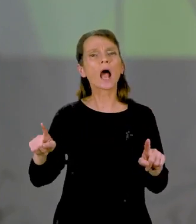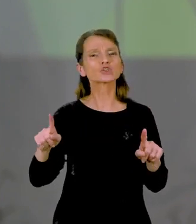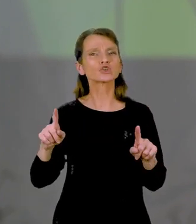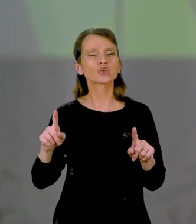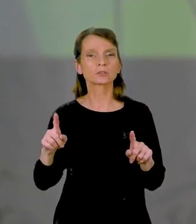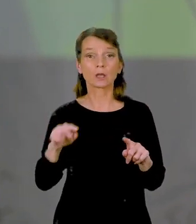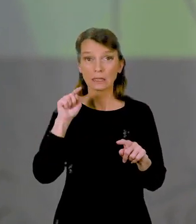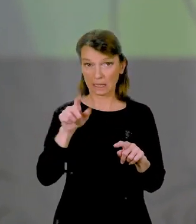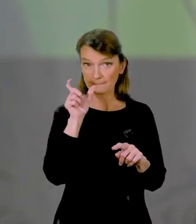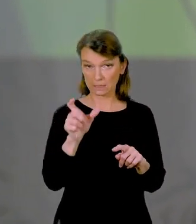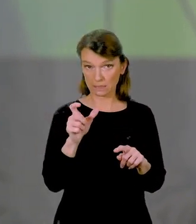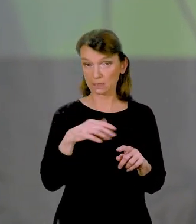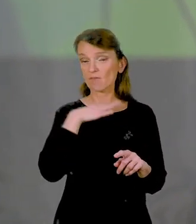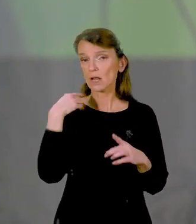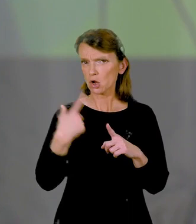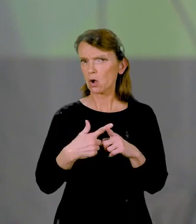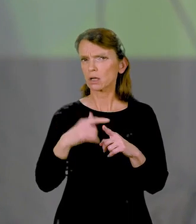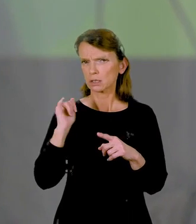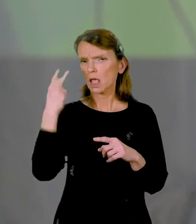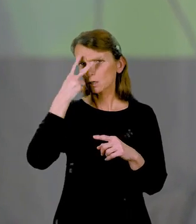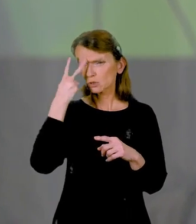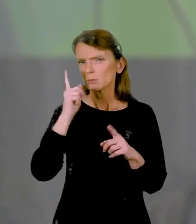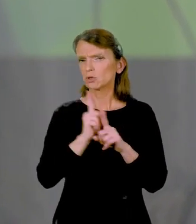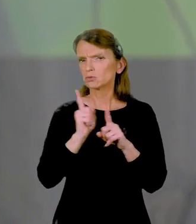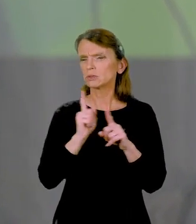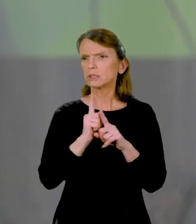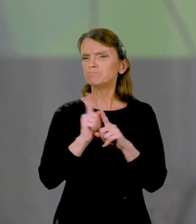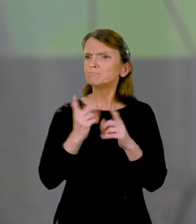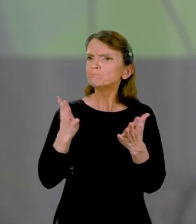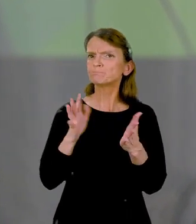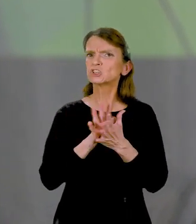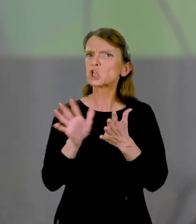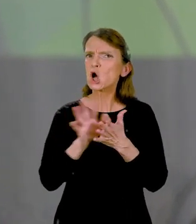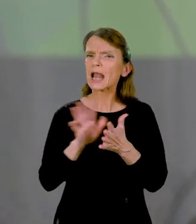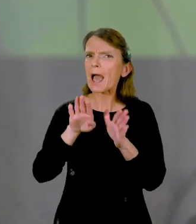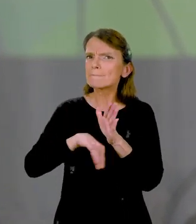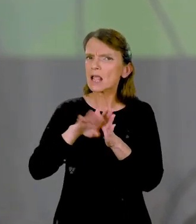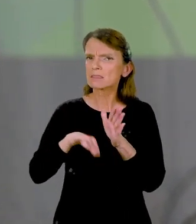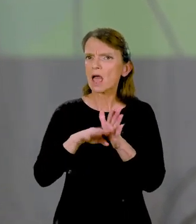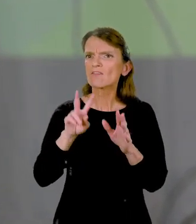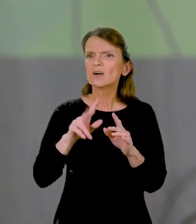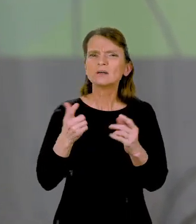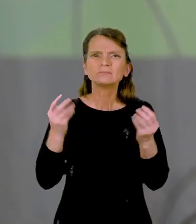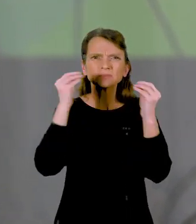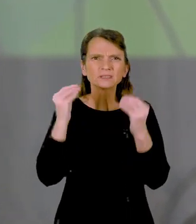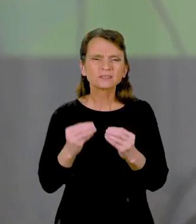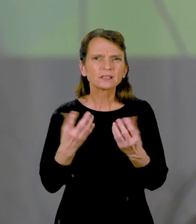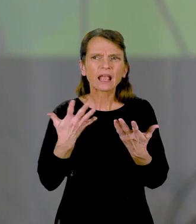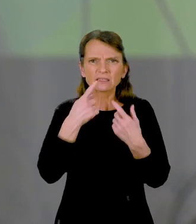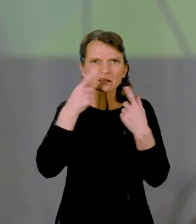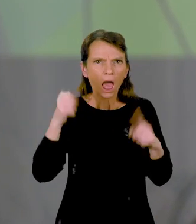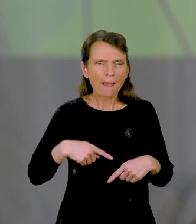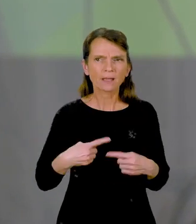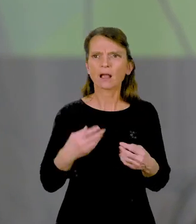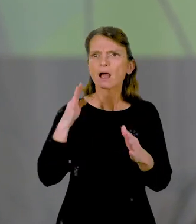Ta je velikokrat razumljena in morda zlorabljena v kontekstu nečesa slabega, nečesa manj